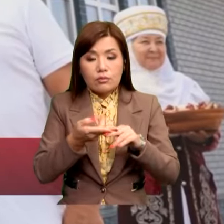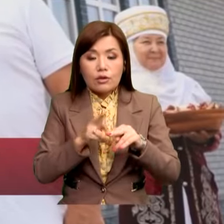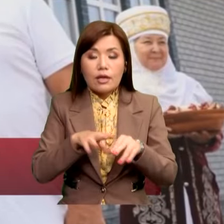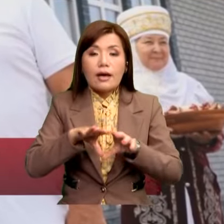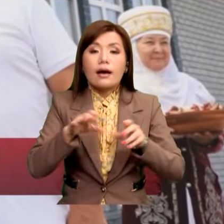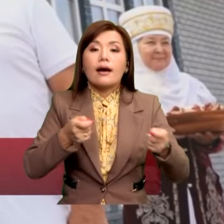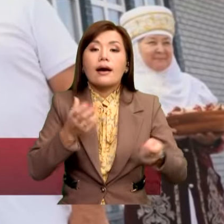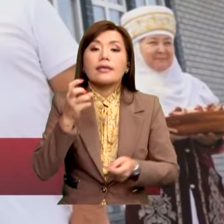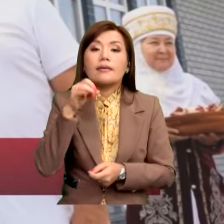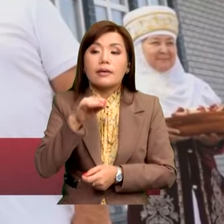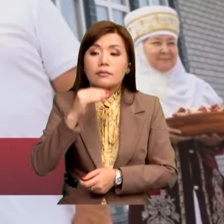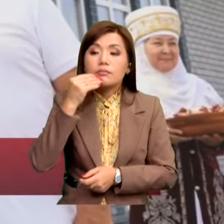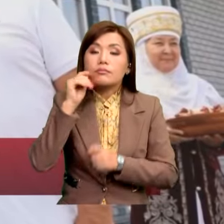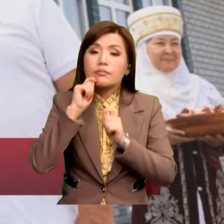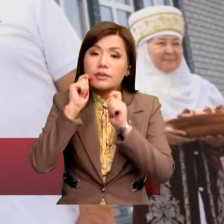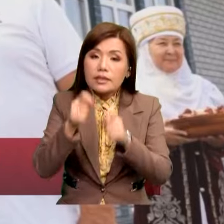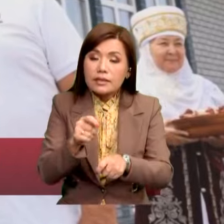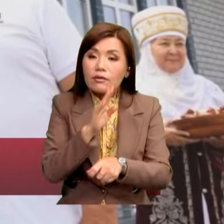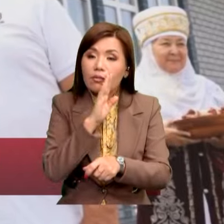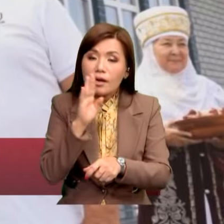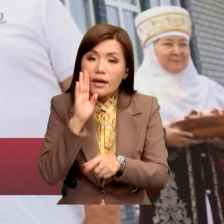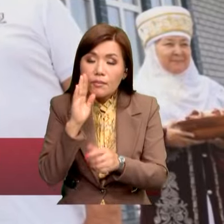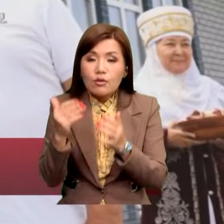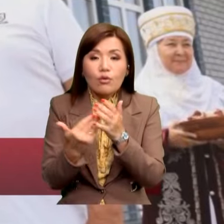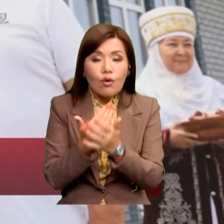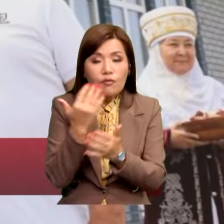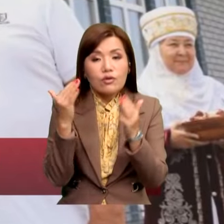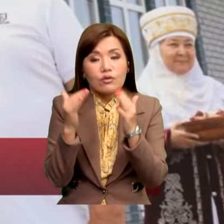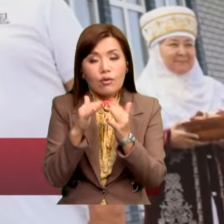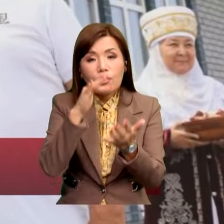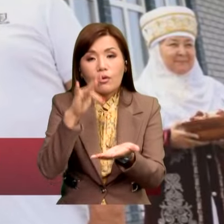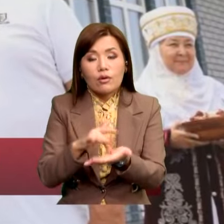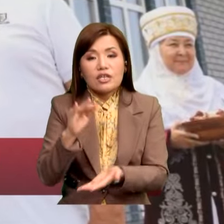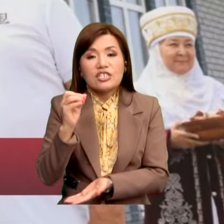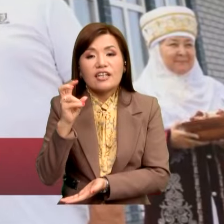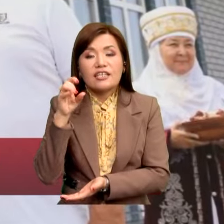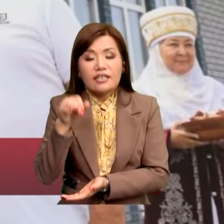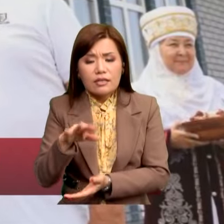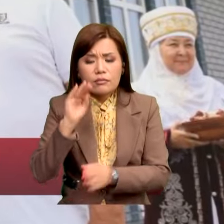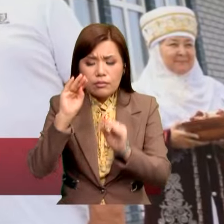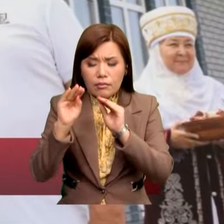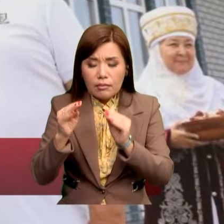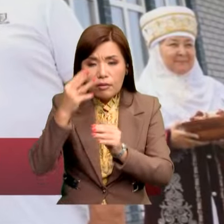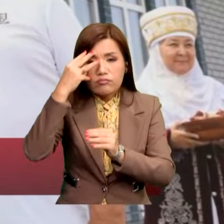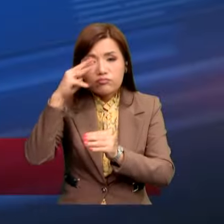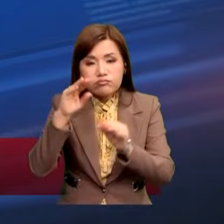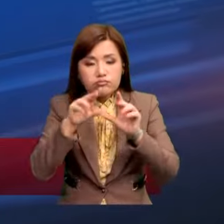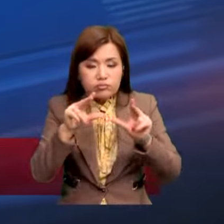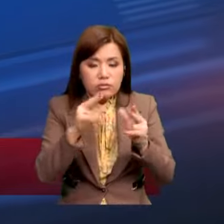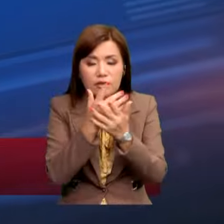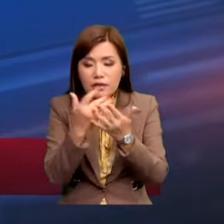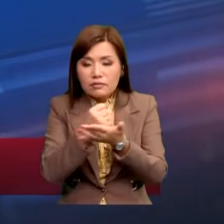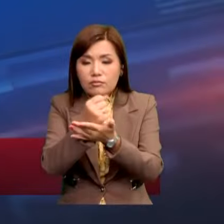Акимат области Житысу подарил Демио Жадраеву и его матери новый дом в городе Жаркент. Он полностью обставлен современной мебелью и